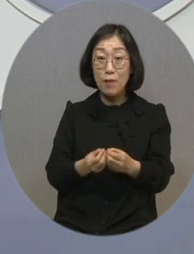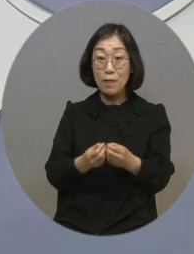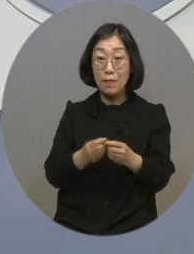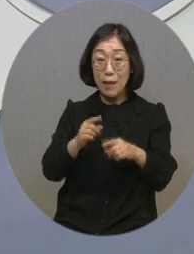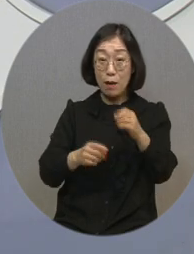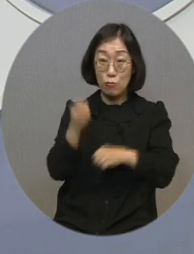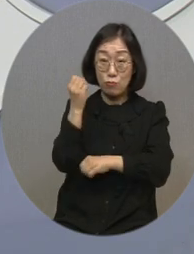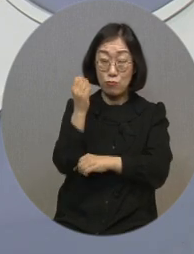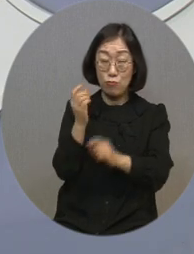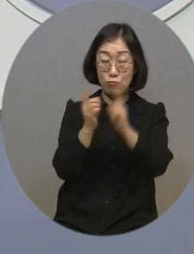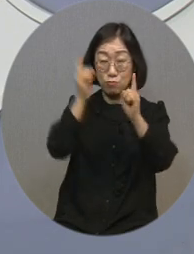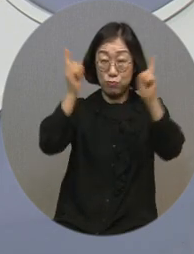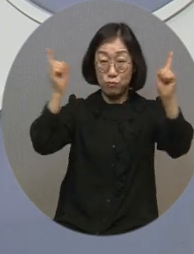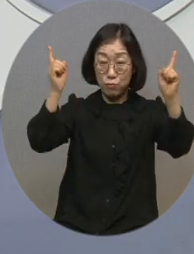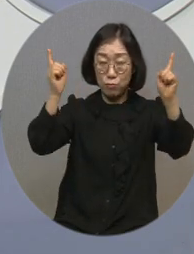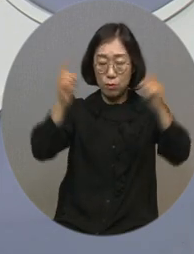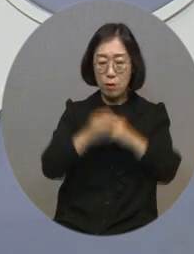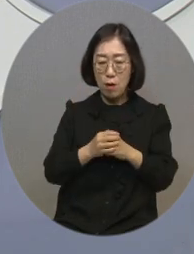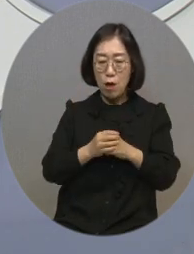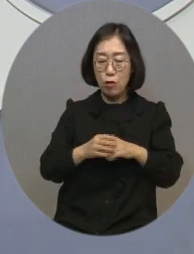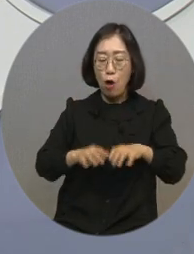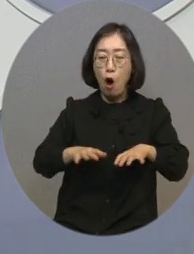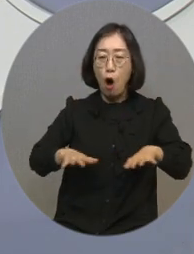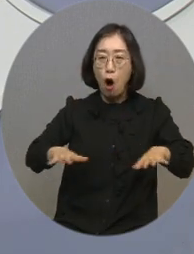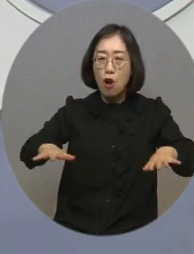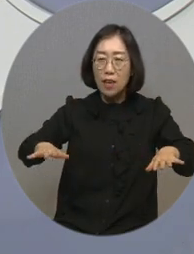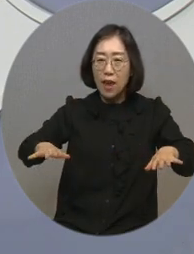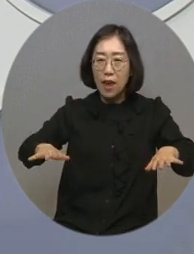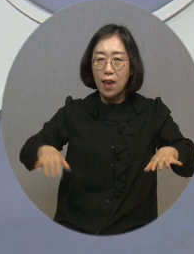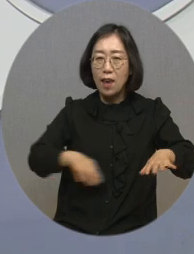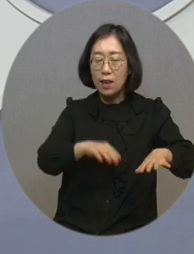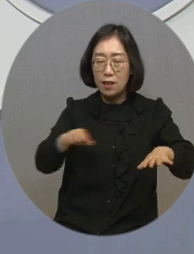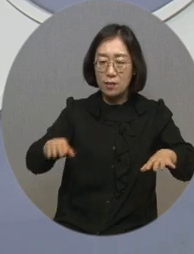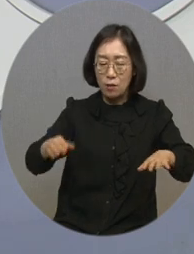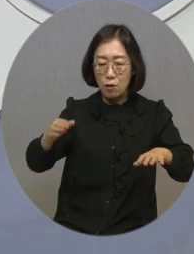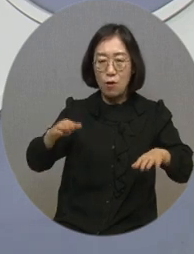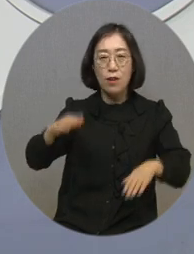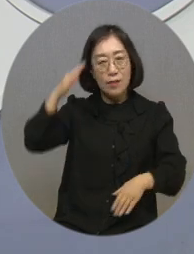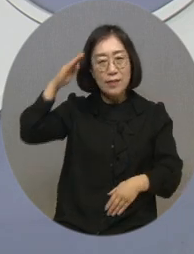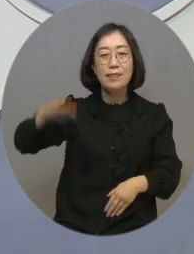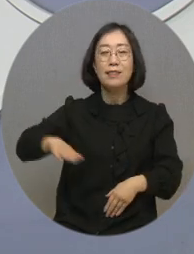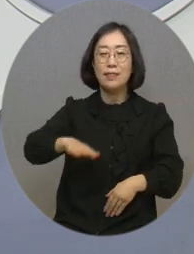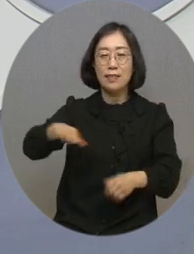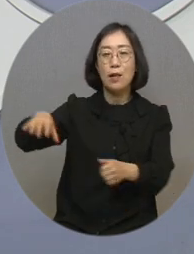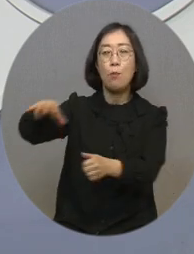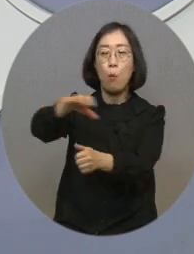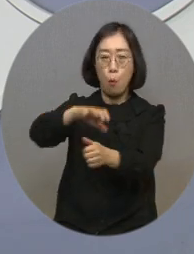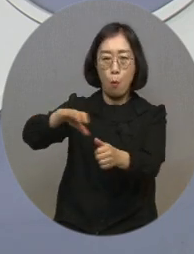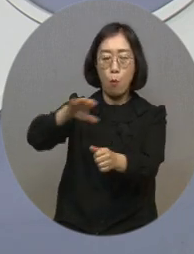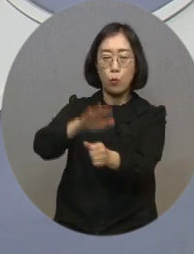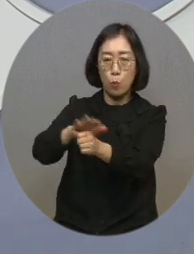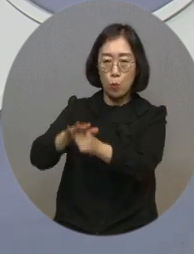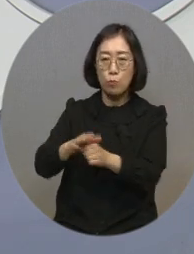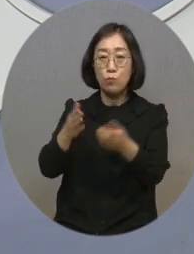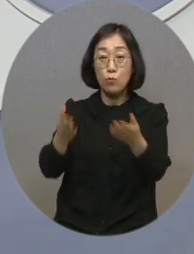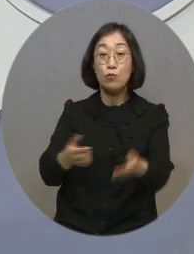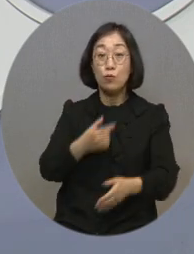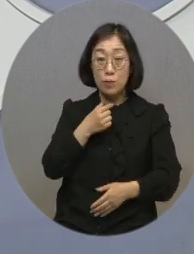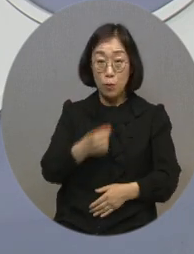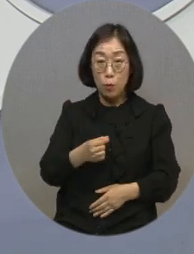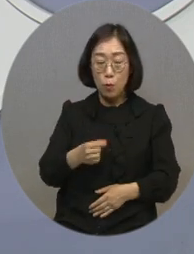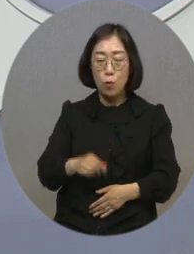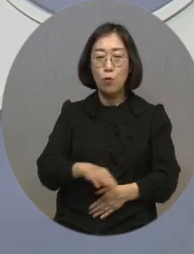퍼져서 훨씬 더 많은 사람들한테 그 나무의 그늘을 줄 수 있는 그런 이제 사회를 만들고 싶고요.